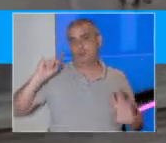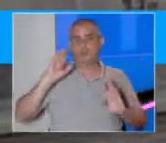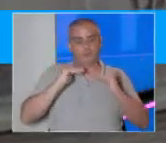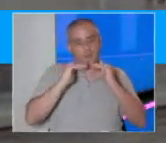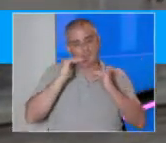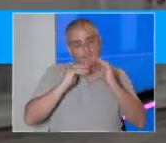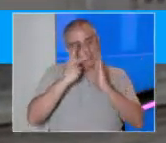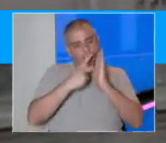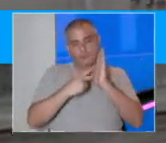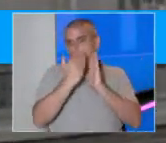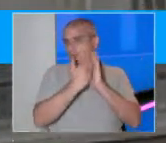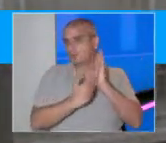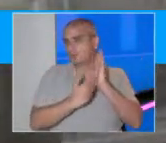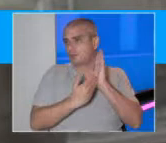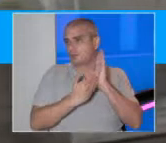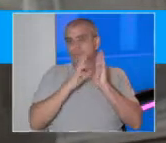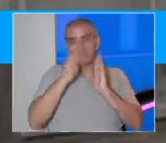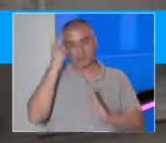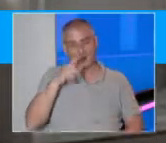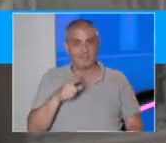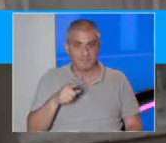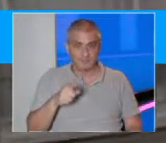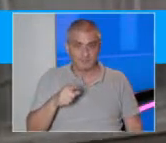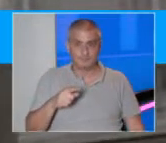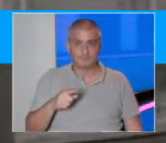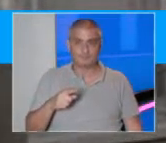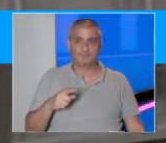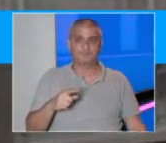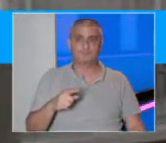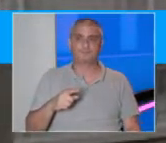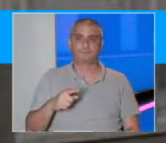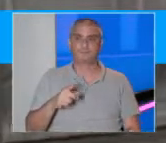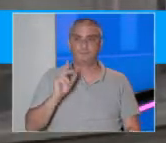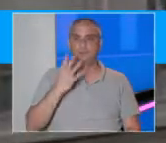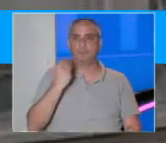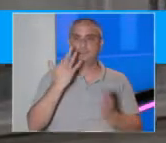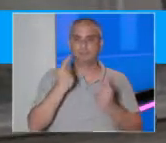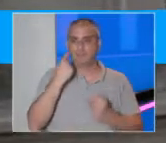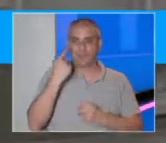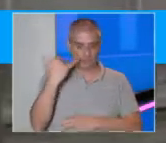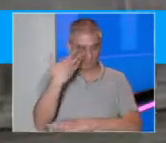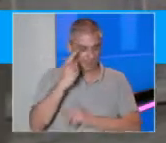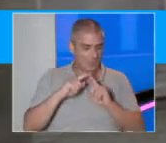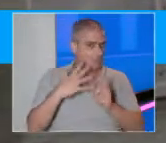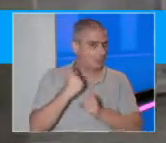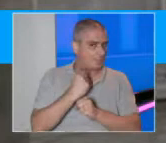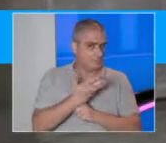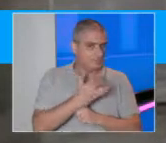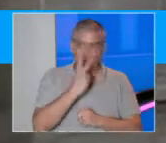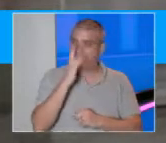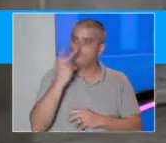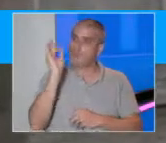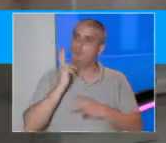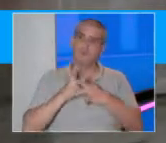מדדים, תראה, יש מדדים. צריך להבין שיש פה המון סטטיסטיקה, צריך לראות מה עושות המדינות האחרות, צריך לראות מה